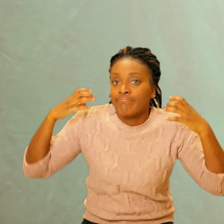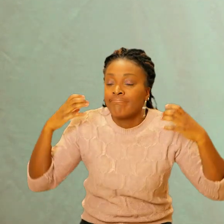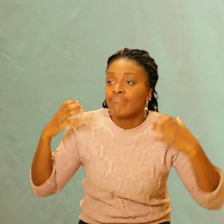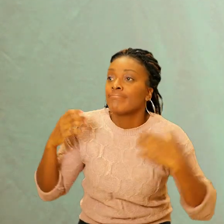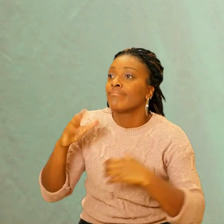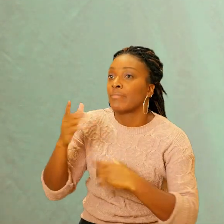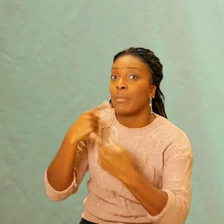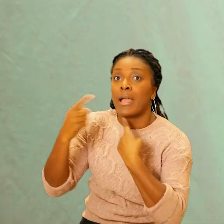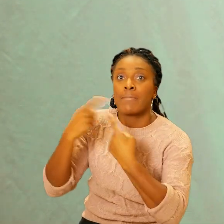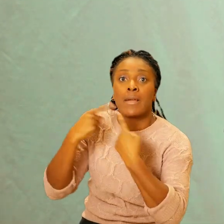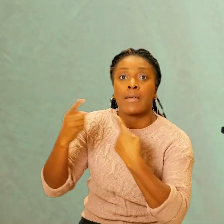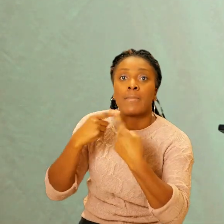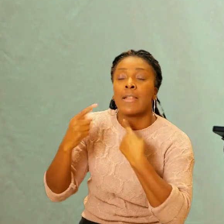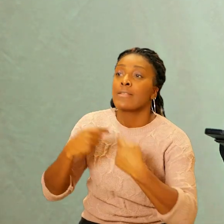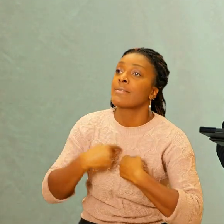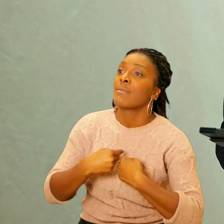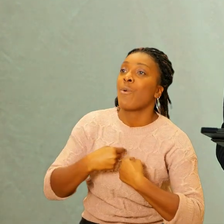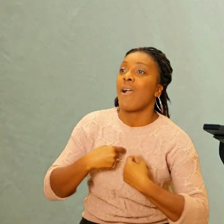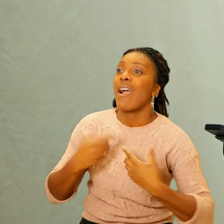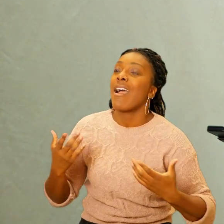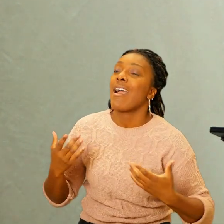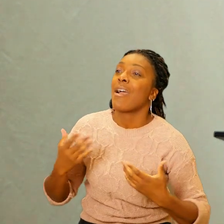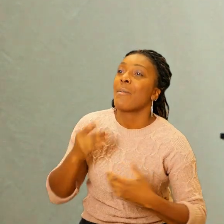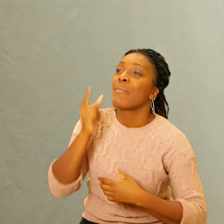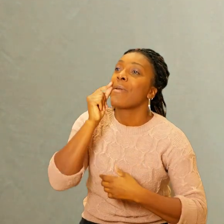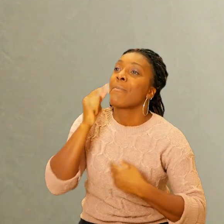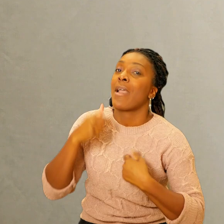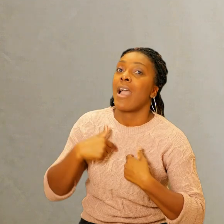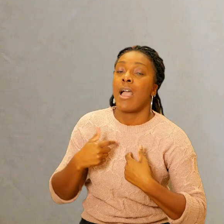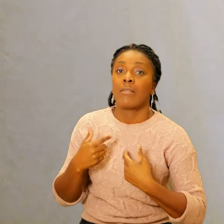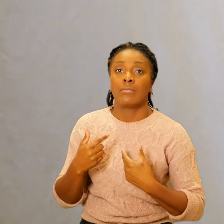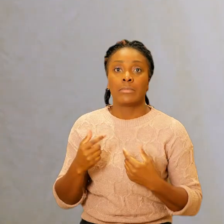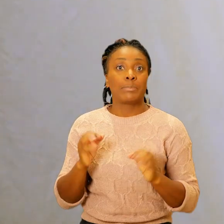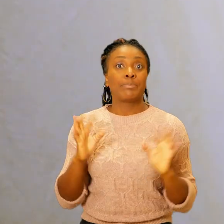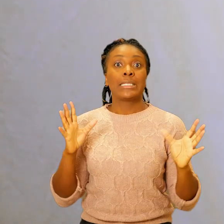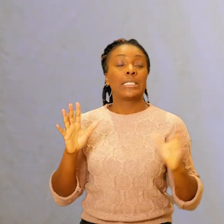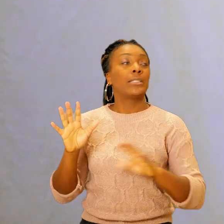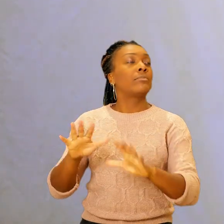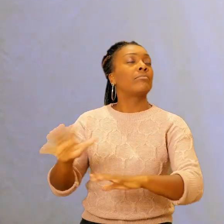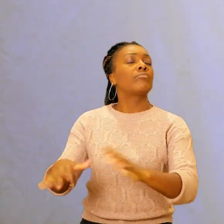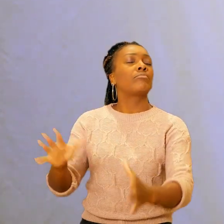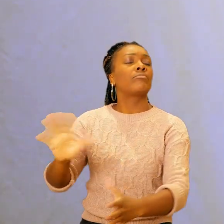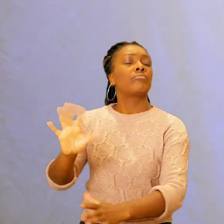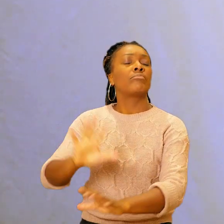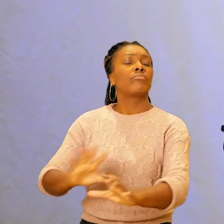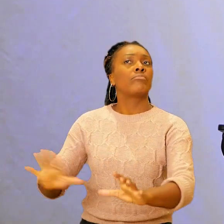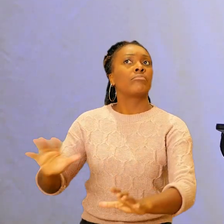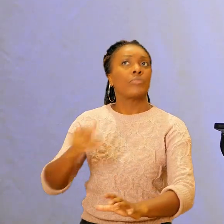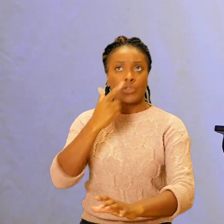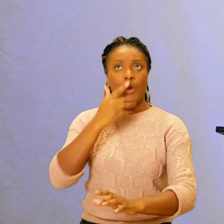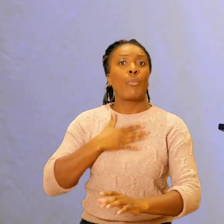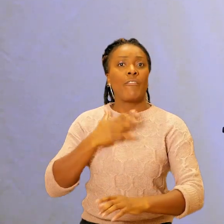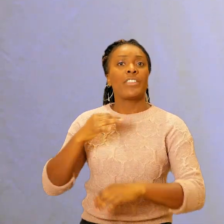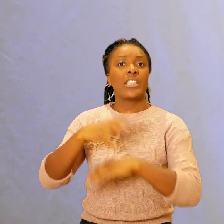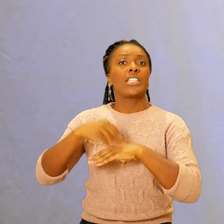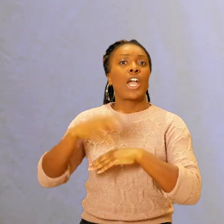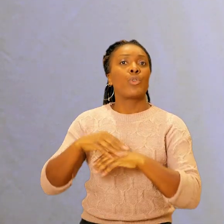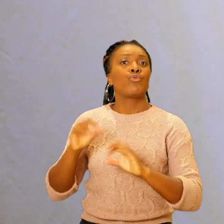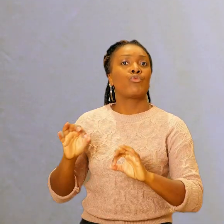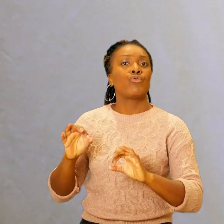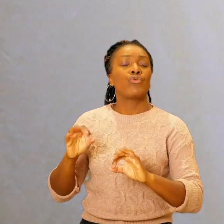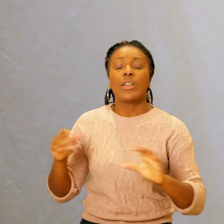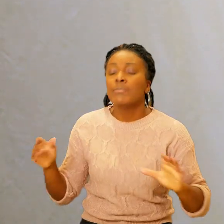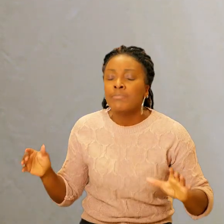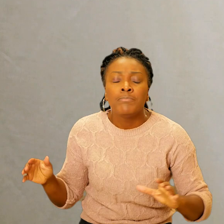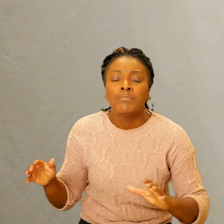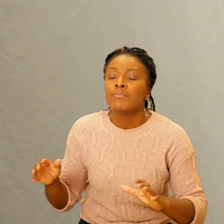va parler avec Jacob. Et puis, effectivement, extérieurement, ça ressemble bien à Ésaü. Il va même sortir son